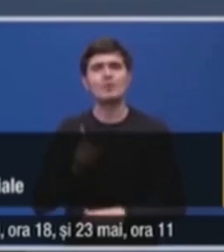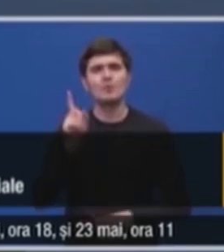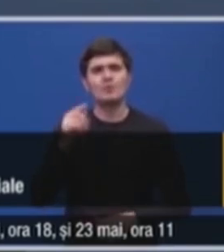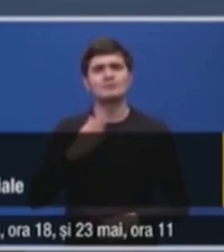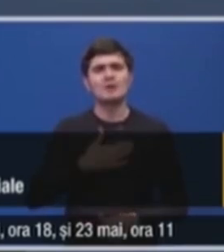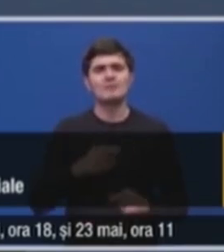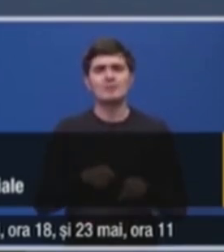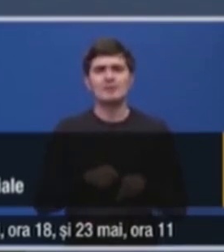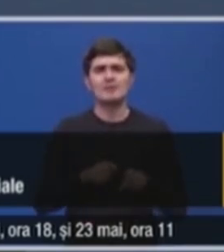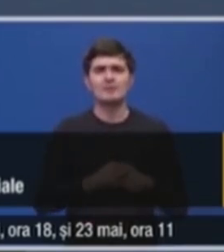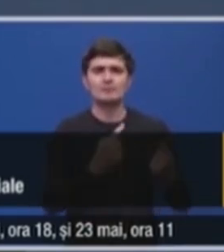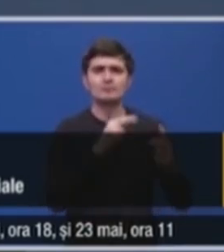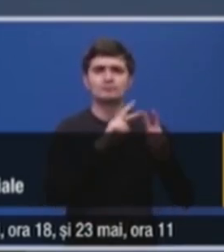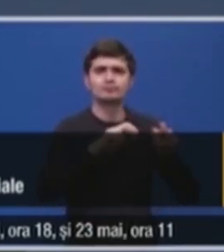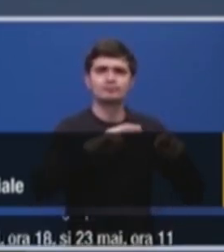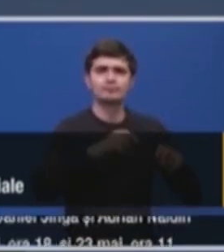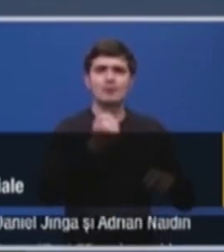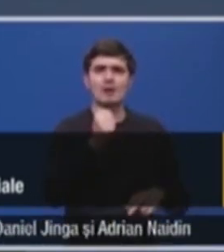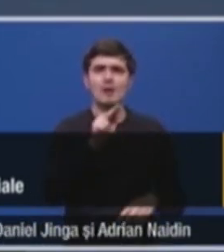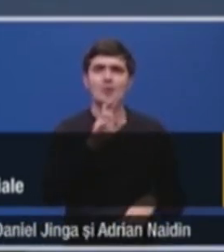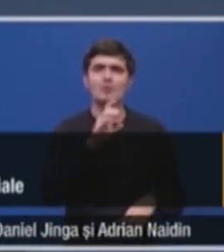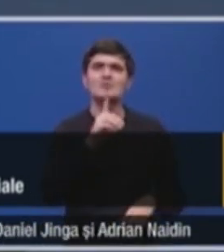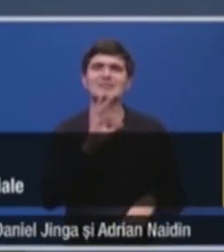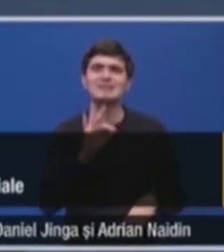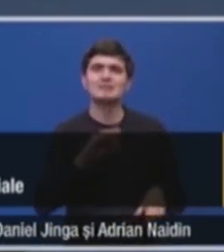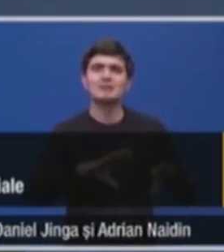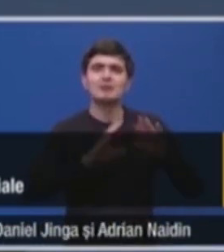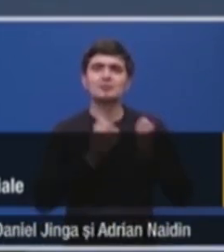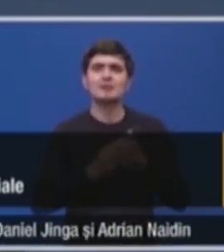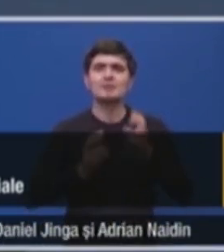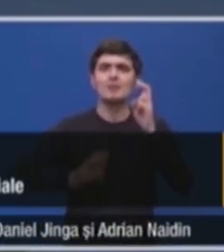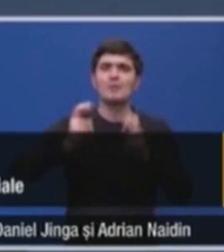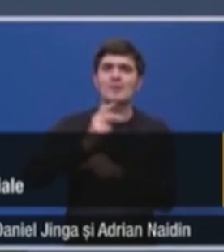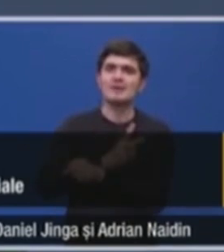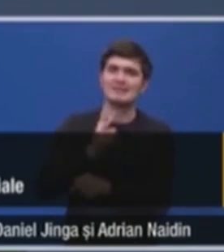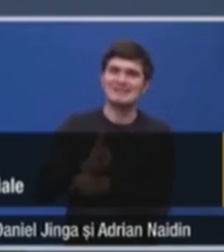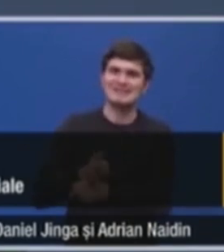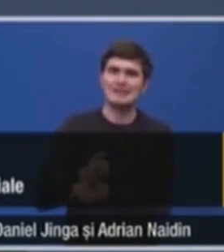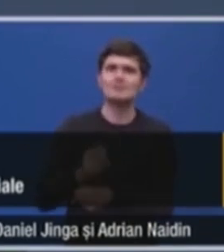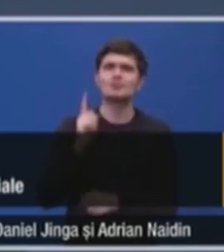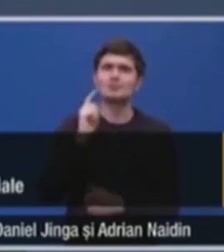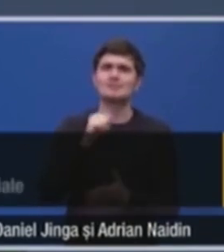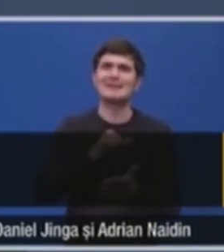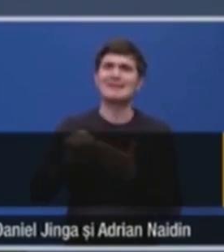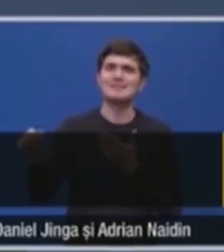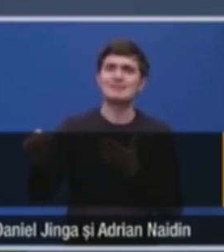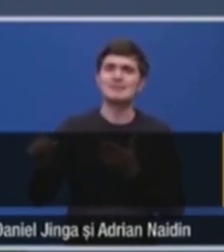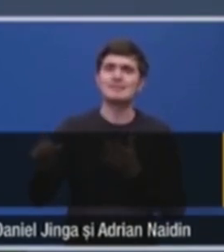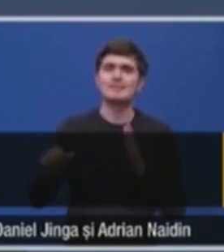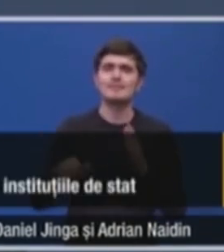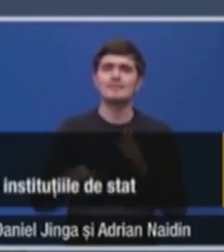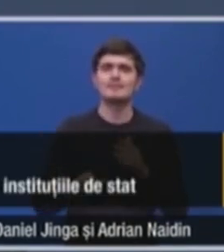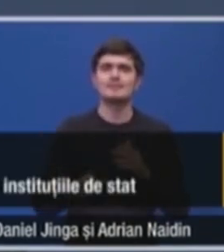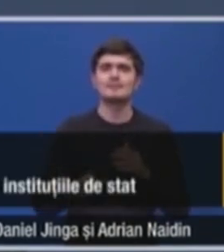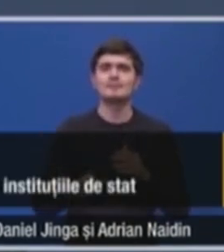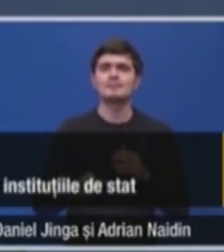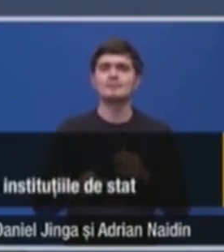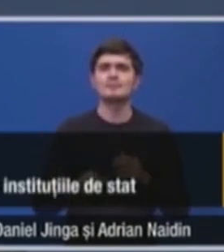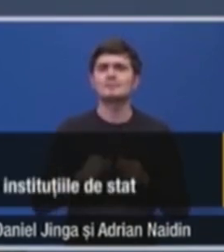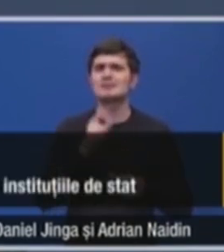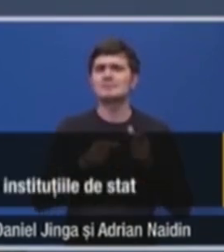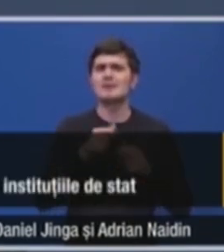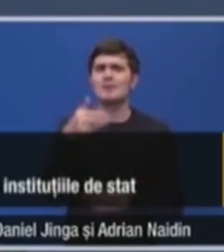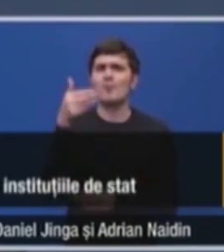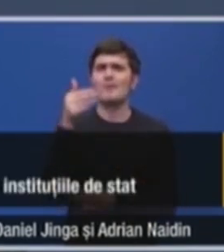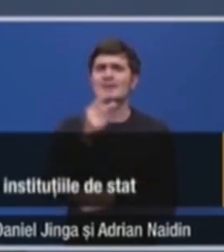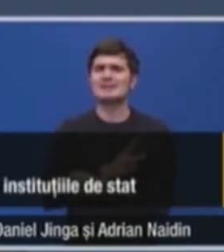avea un proces de audit la toate companiile de stat. Vom elimina din legea privitoare la companiile de